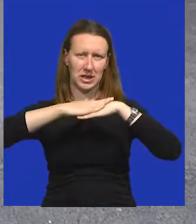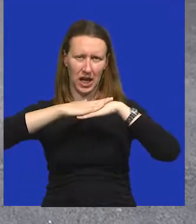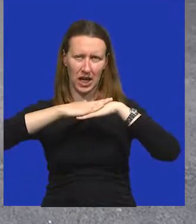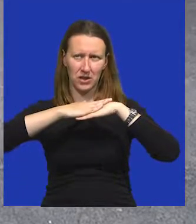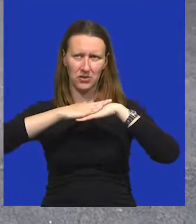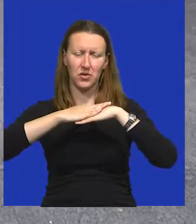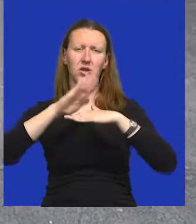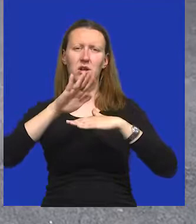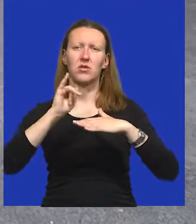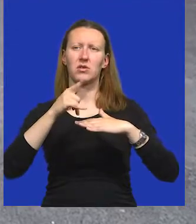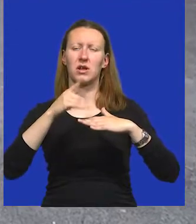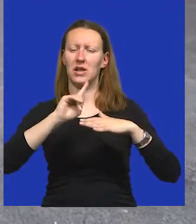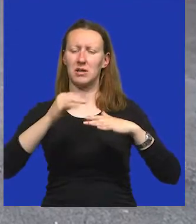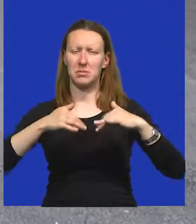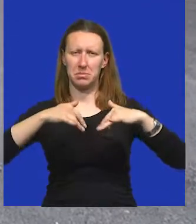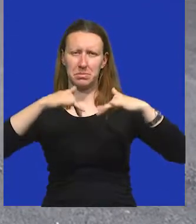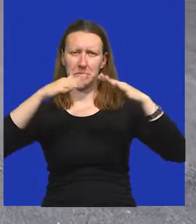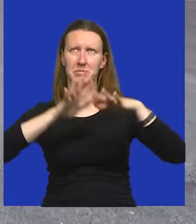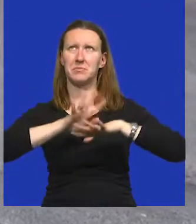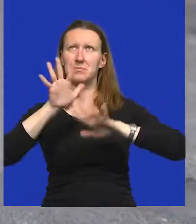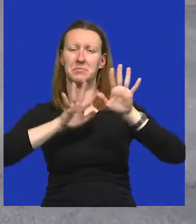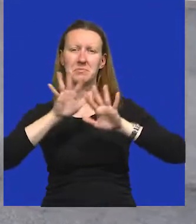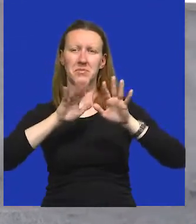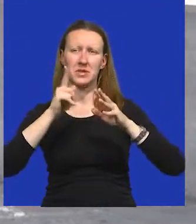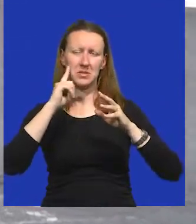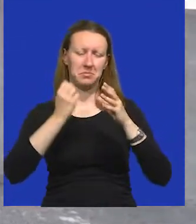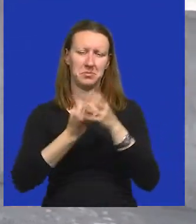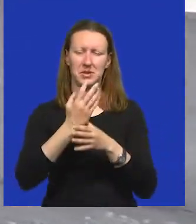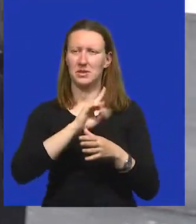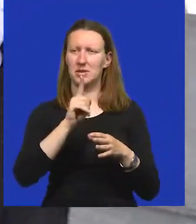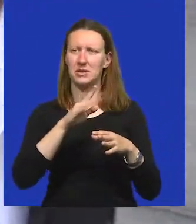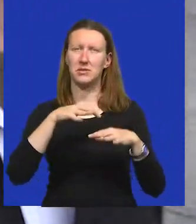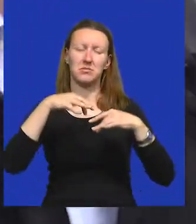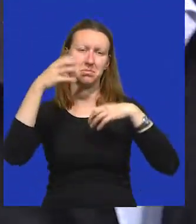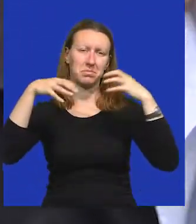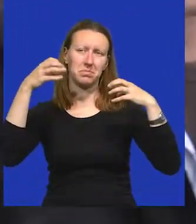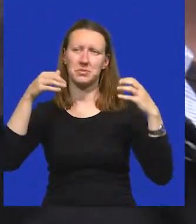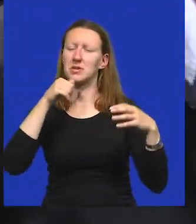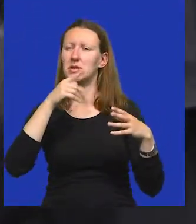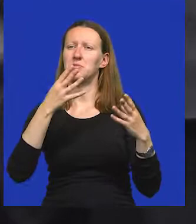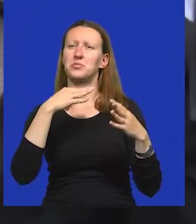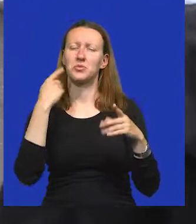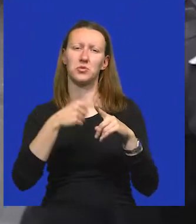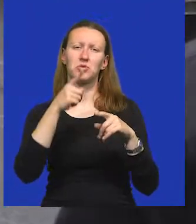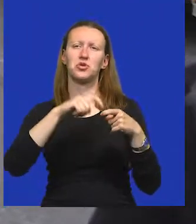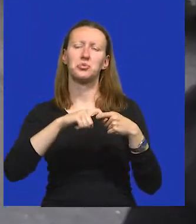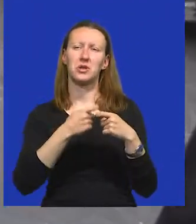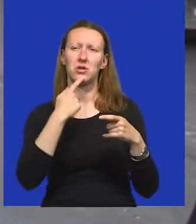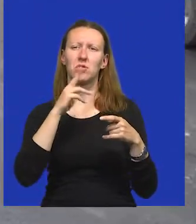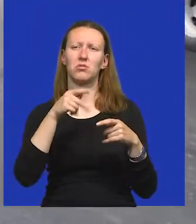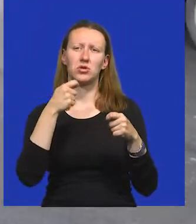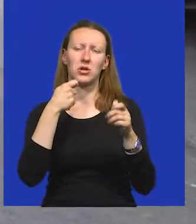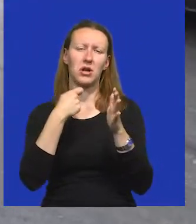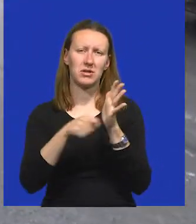coperti, chiusi, in modo che le sostanze non vadano a disperdersi nell'ambiente, o in molti casi questi sono